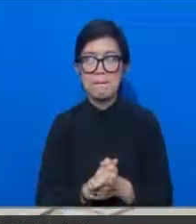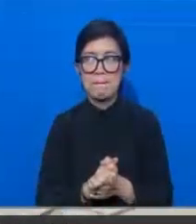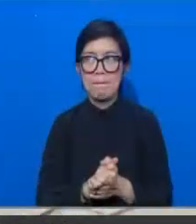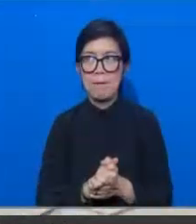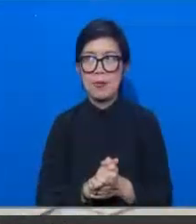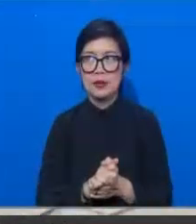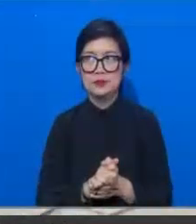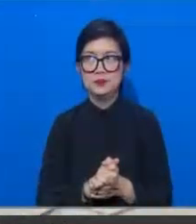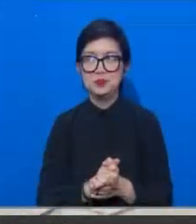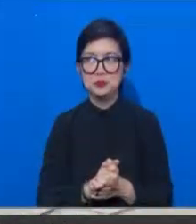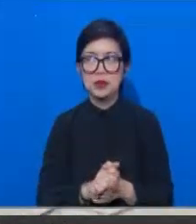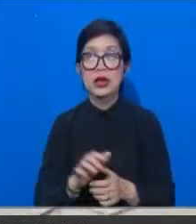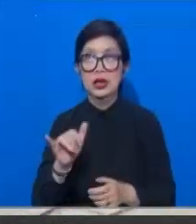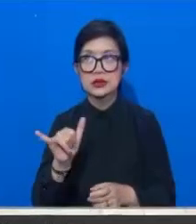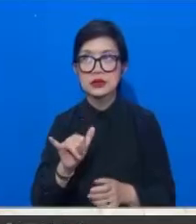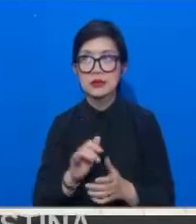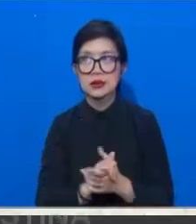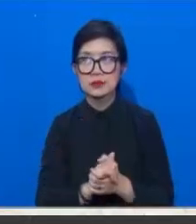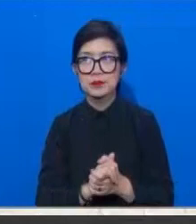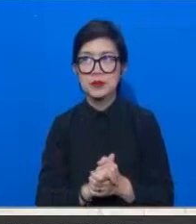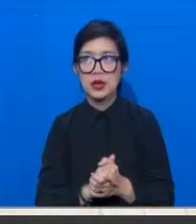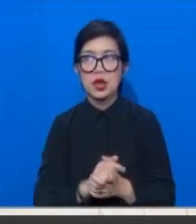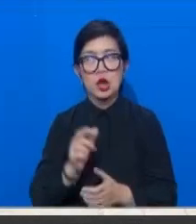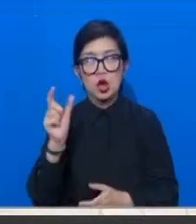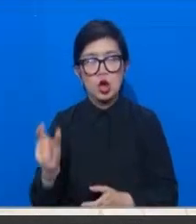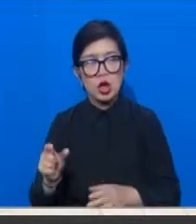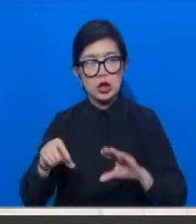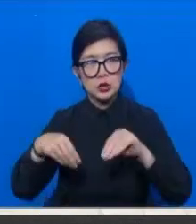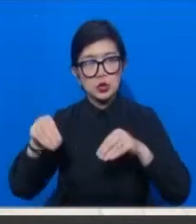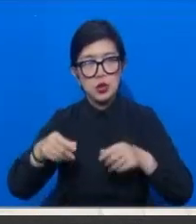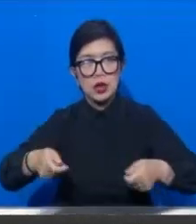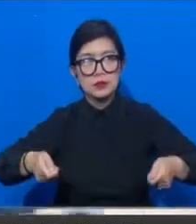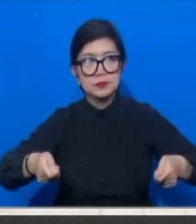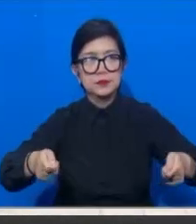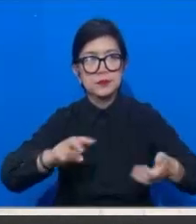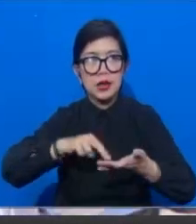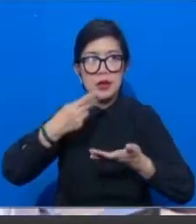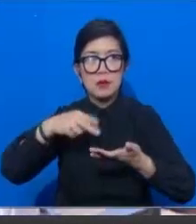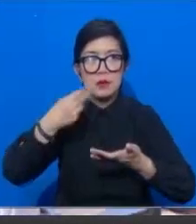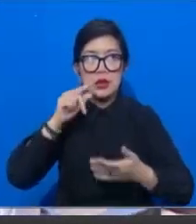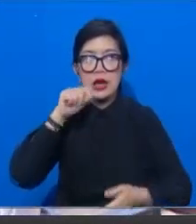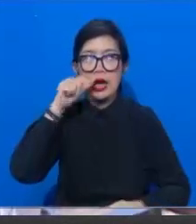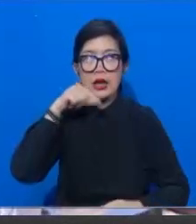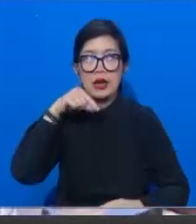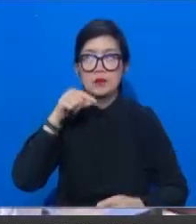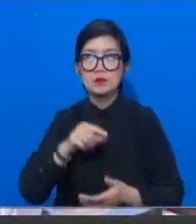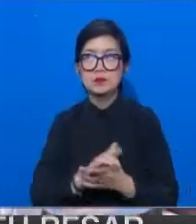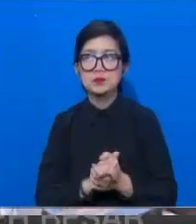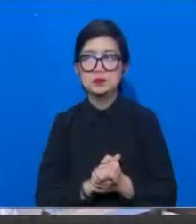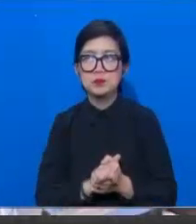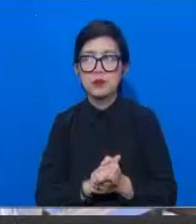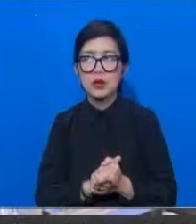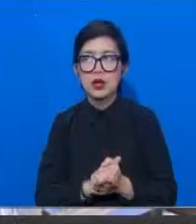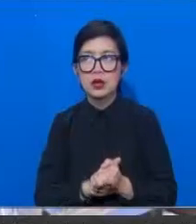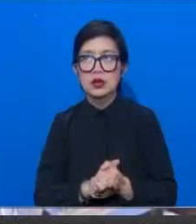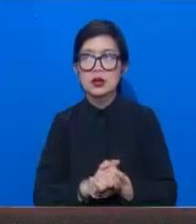juga diutarakan oleh Andri, penjual mie ayam asal Wonogiri. Andri yang menjajakan dagangan di sekitar daerah Gubeng, Surabaya